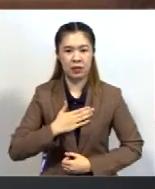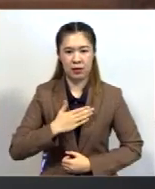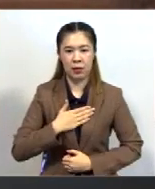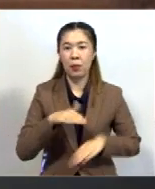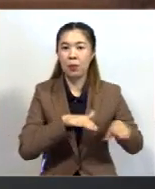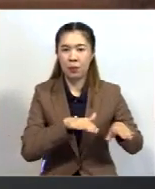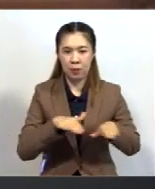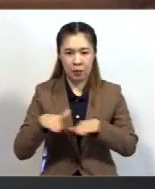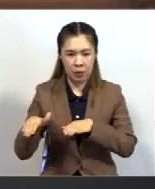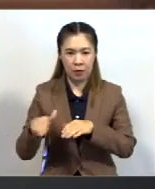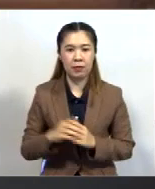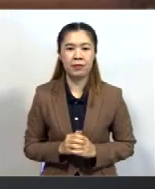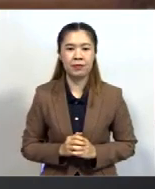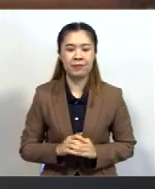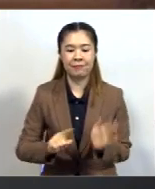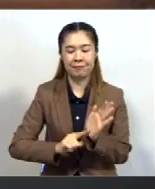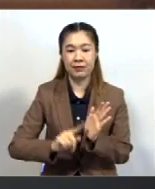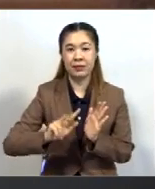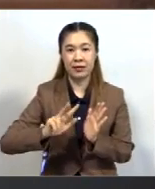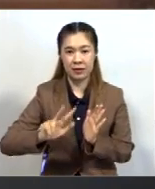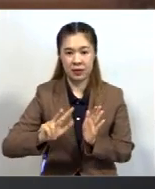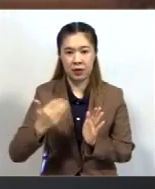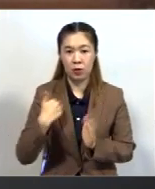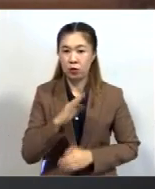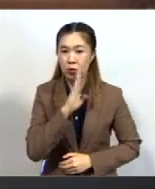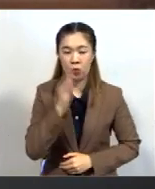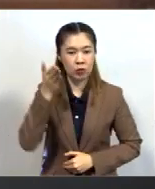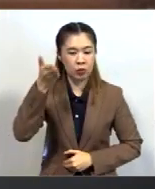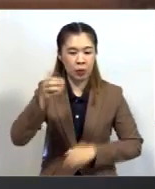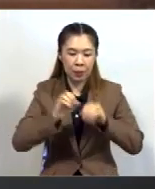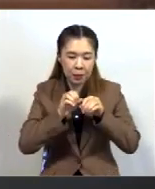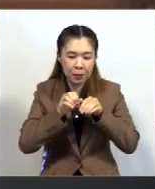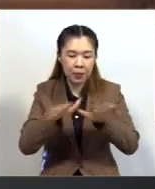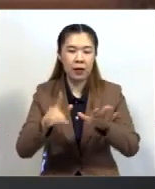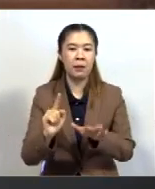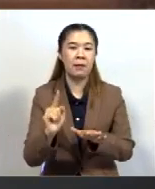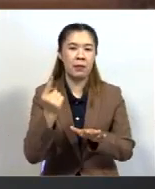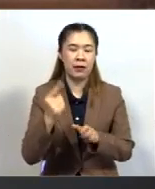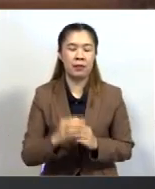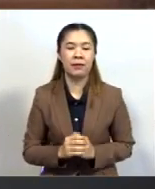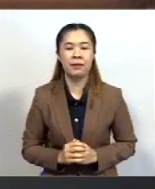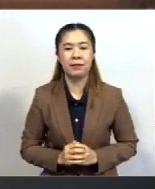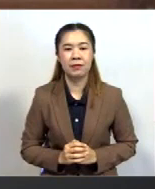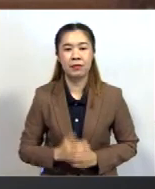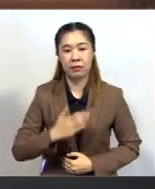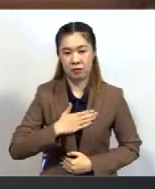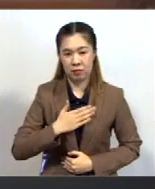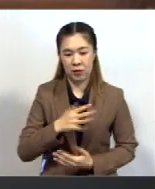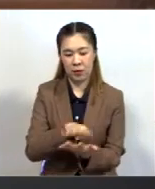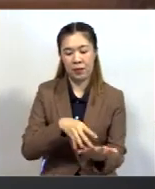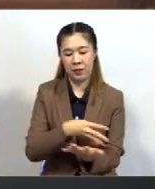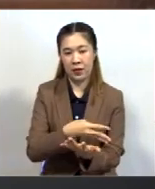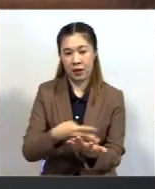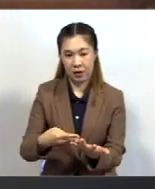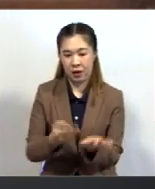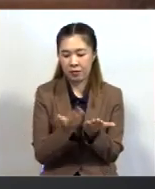พร้อมไว้ในระยะที่3ถ้าหากว่ามีการแพร่กระจายระบาดในประเทศขึ้นมาอันนี้ผมขอทราบมาตรการในการเตรียมการเหล่